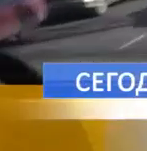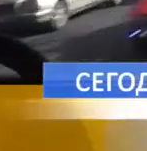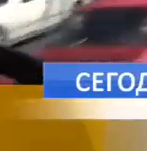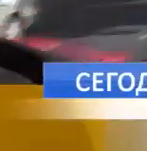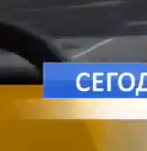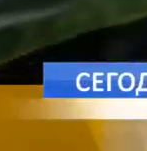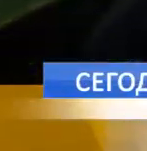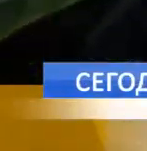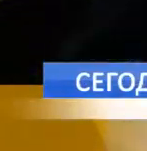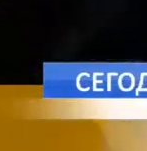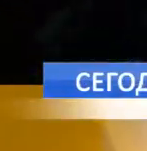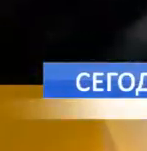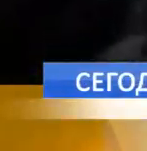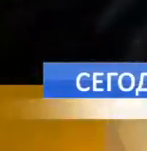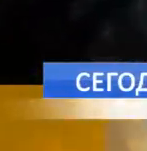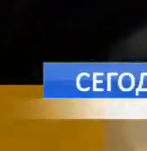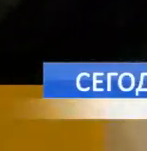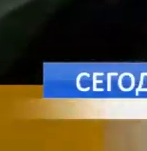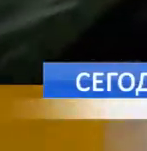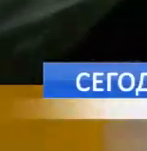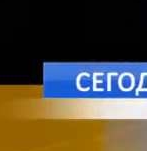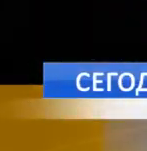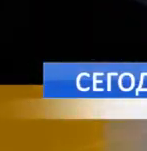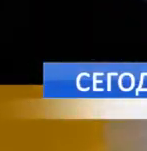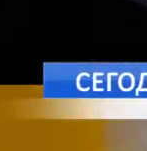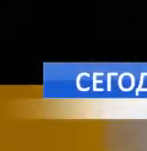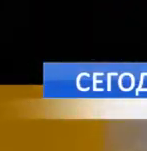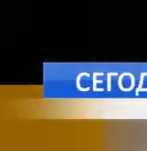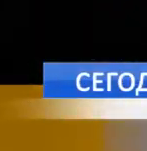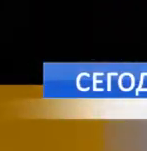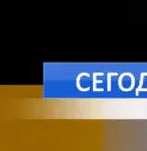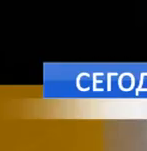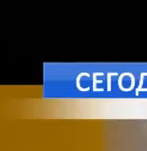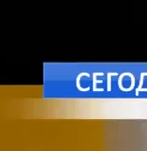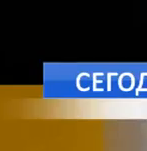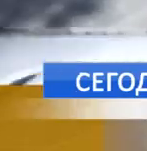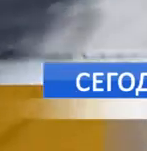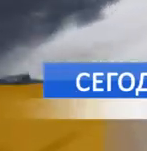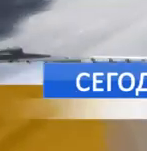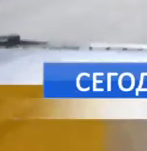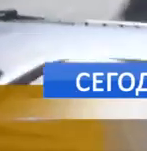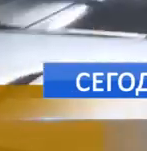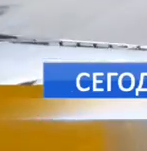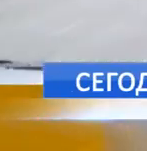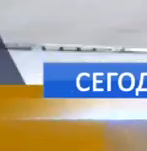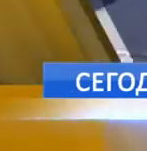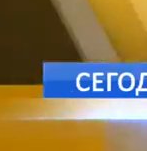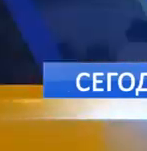Насколько автолюбители Алматинской области уступчивы перед спецтранспортом, проверили сотрудники противопожарной